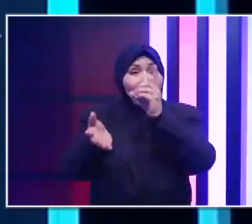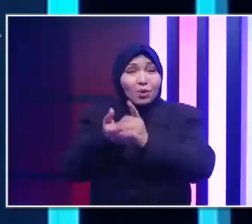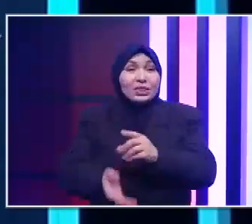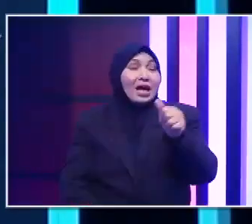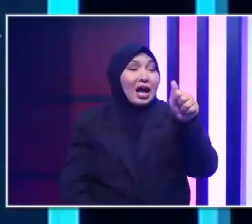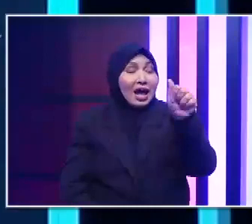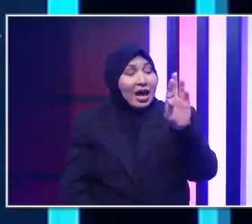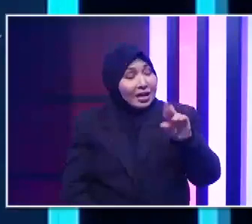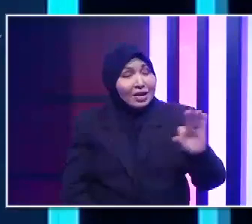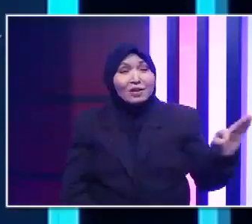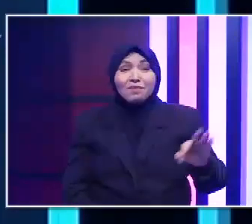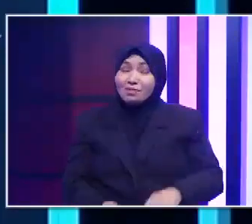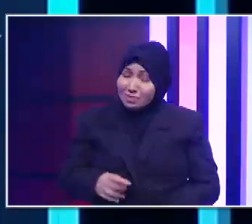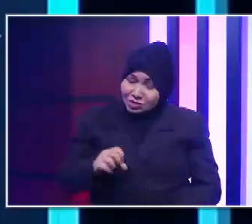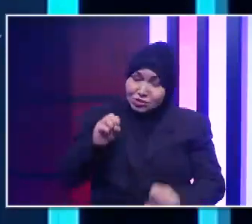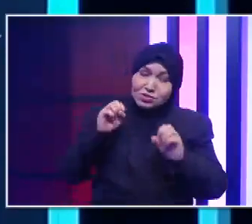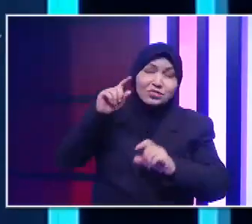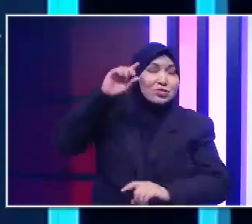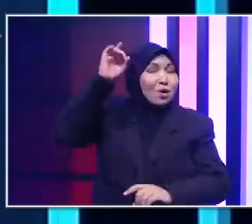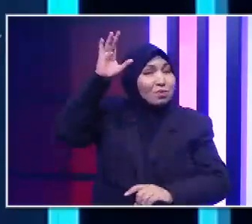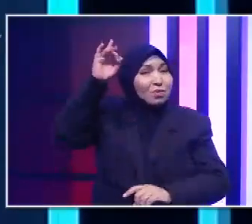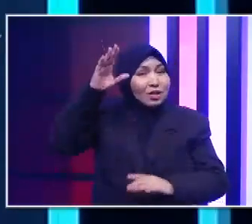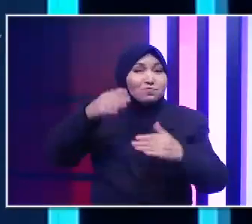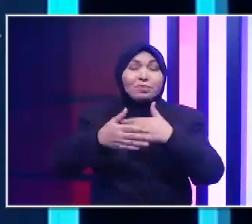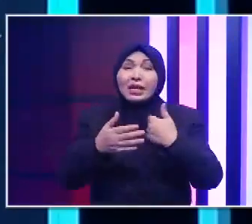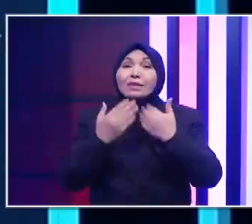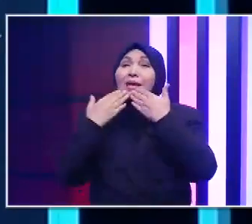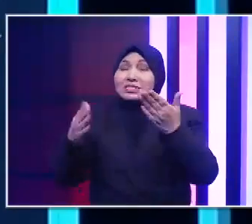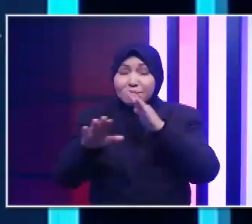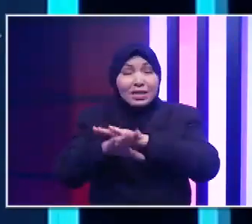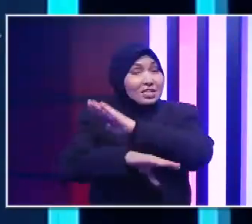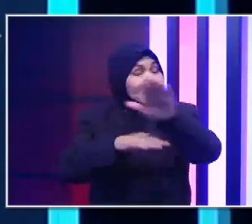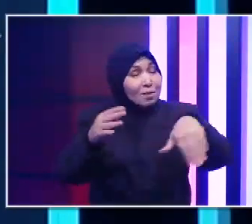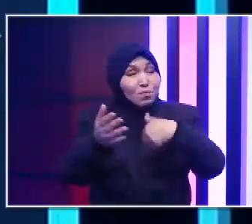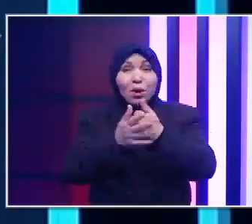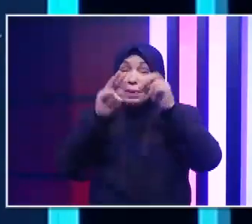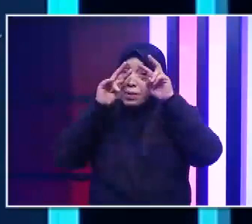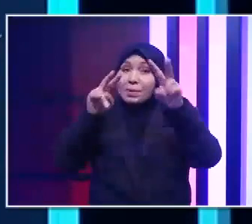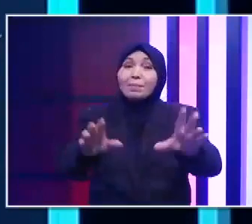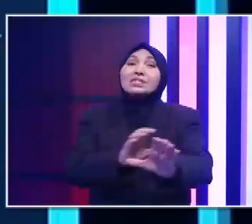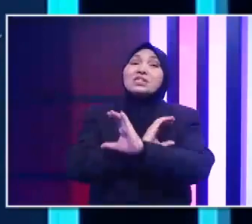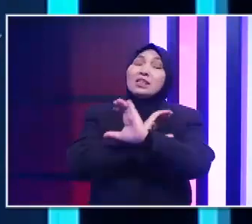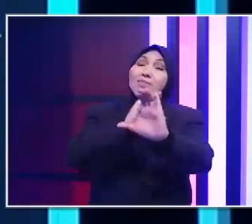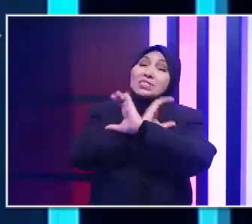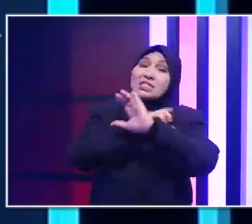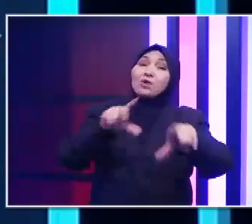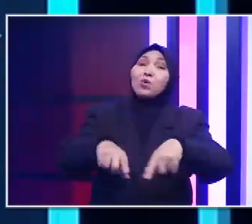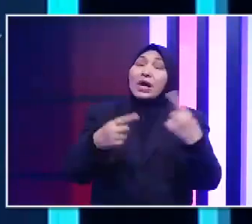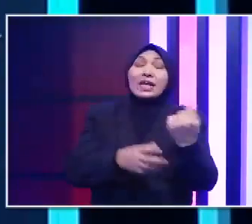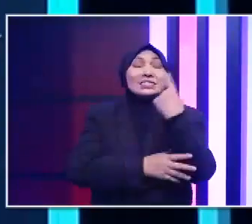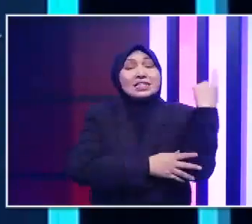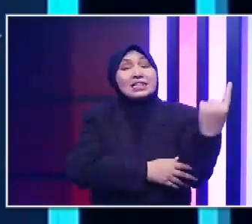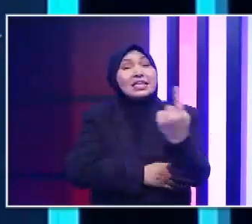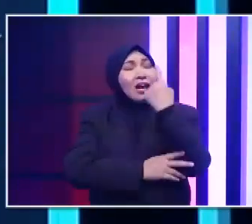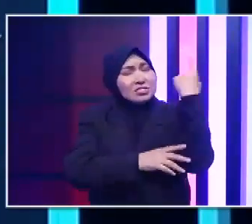ngusir sebentar lagi Insyaallah sebelum tuh sudah selesai pada semua menutup-nutupi pecinta pencipta Alquran setia setia